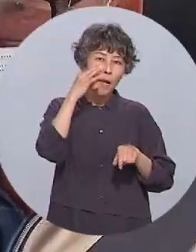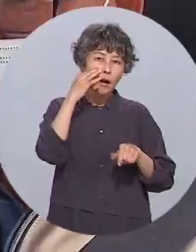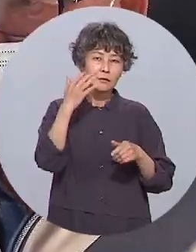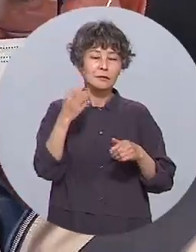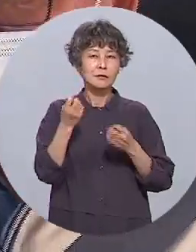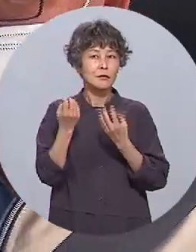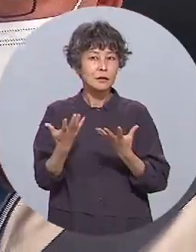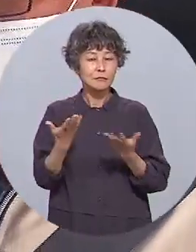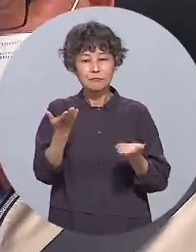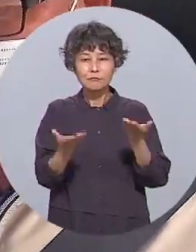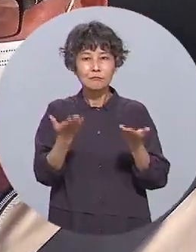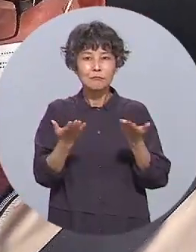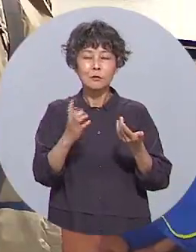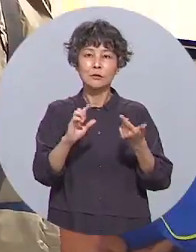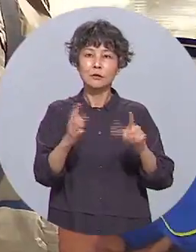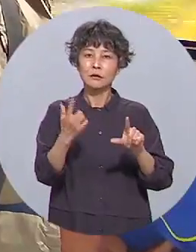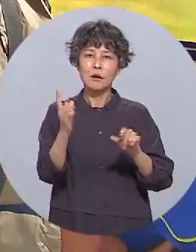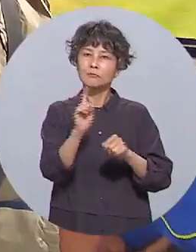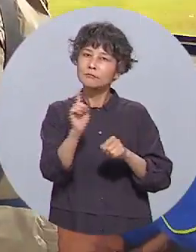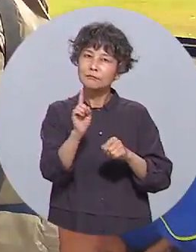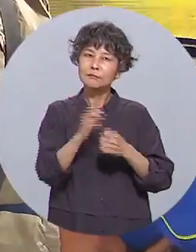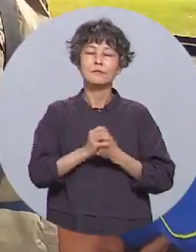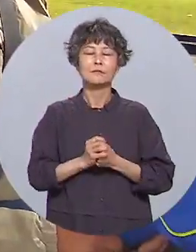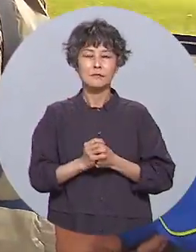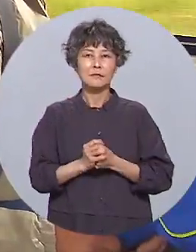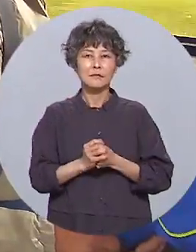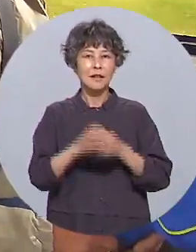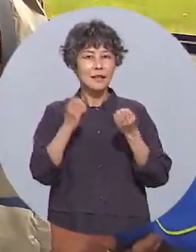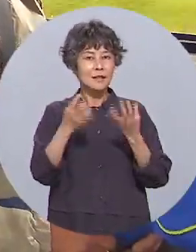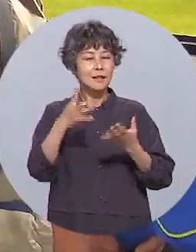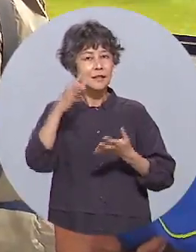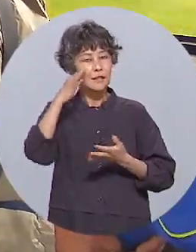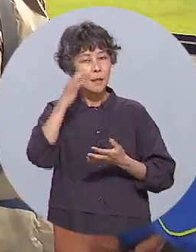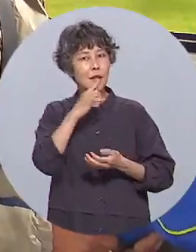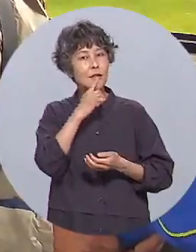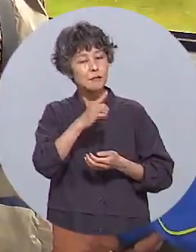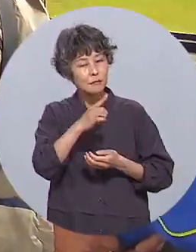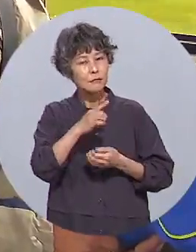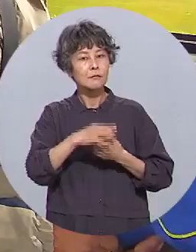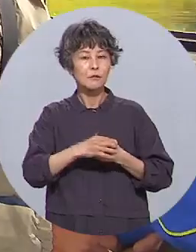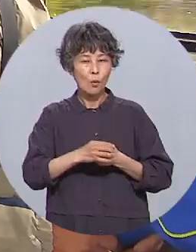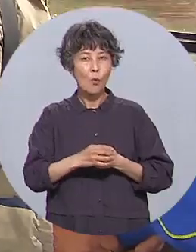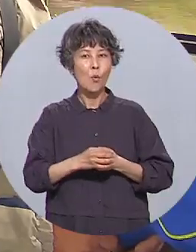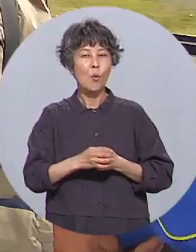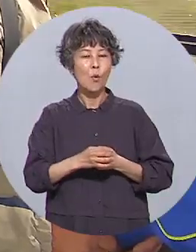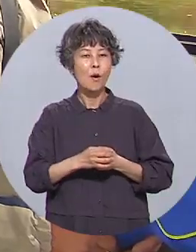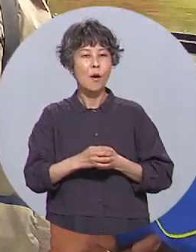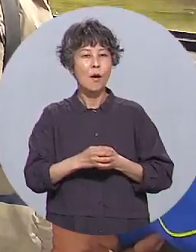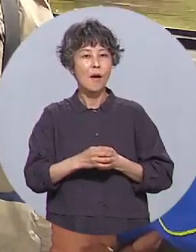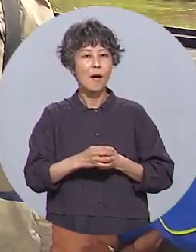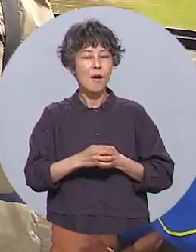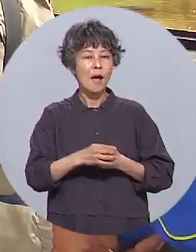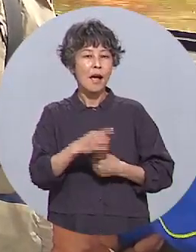玉ねぎって何が違うんですか。 まあ、新玉ねぎっていうのは